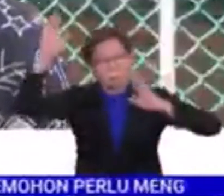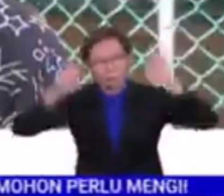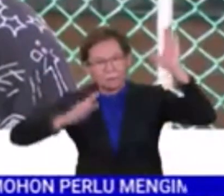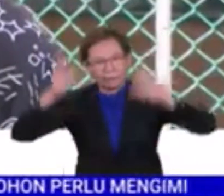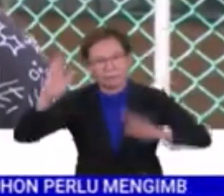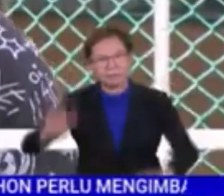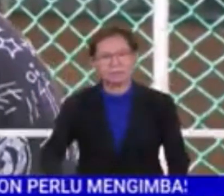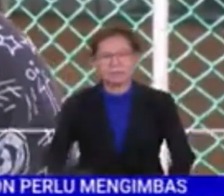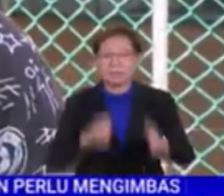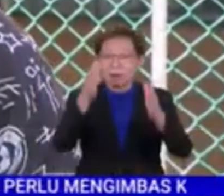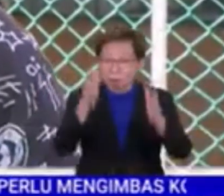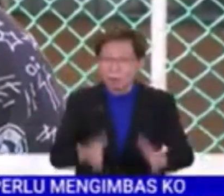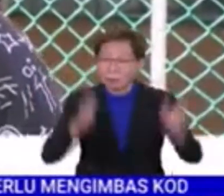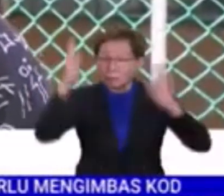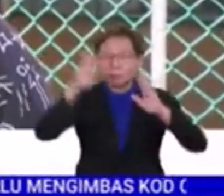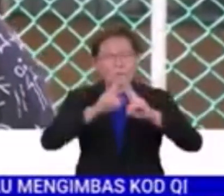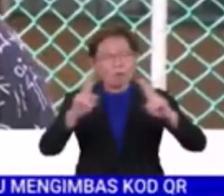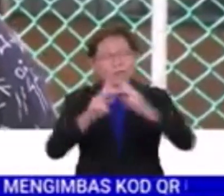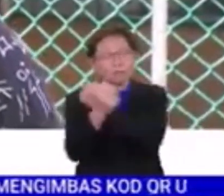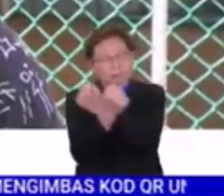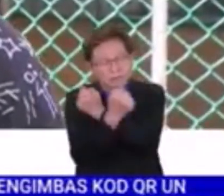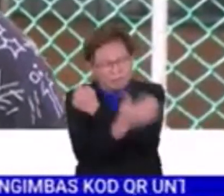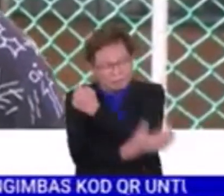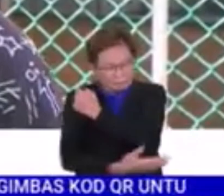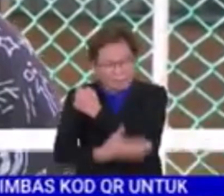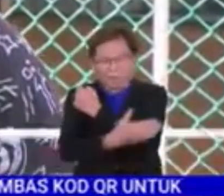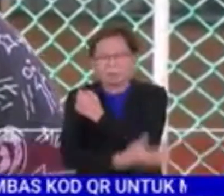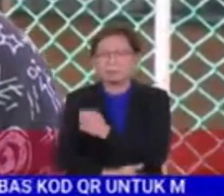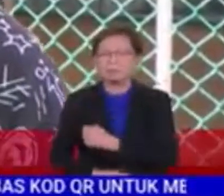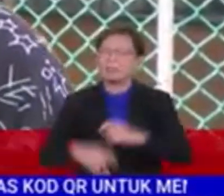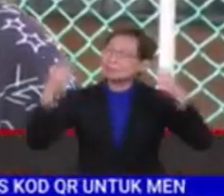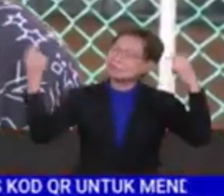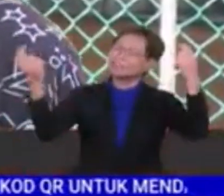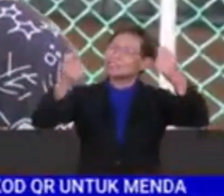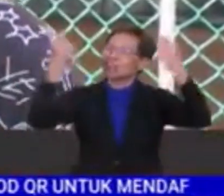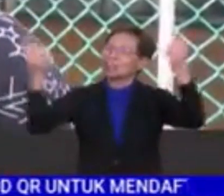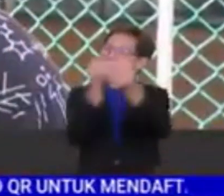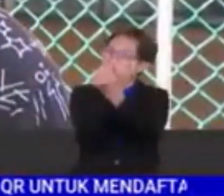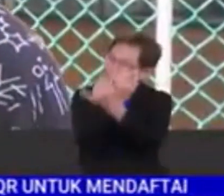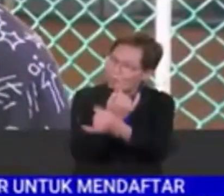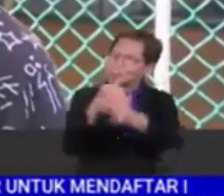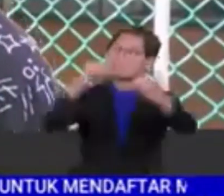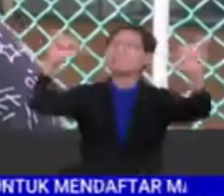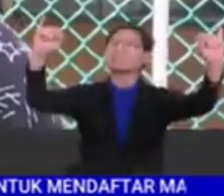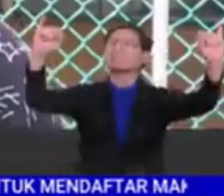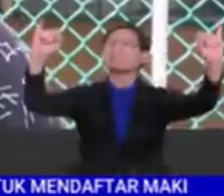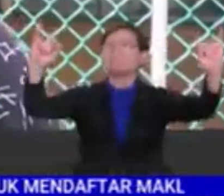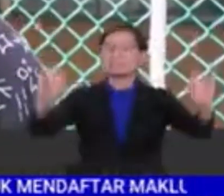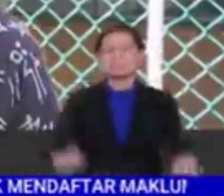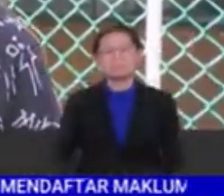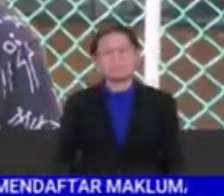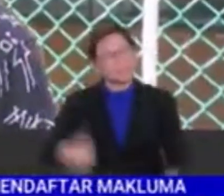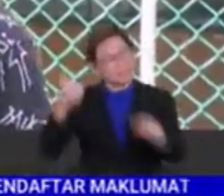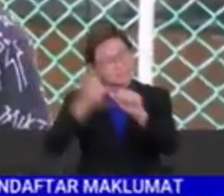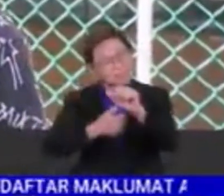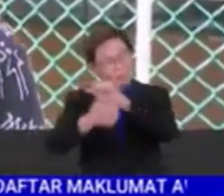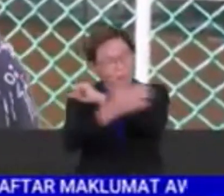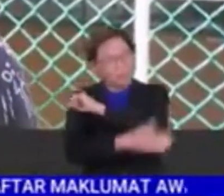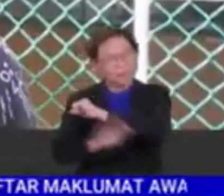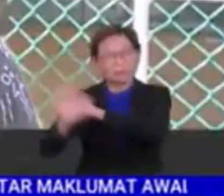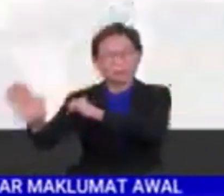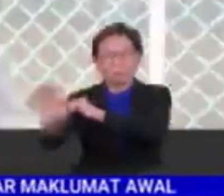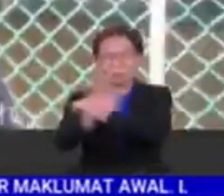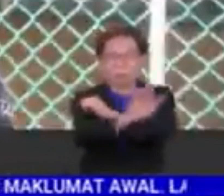Well, Malaysian people are very patriotic. So you still celebrate your independence. Well, that's good. Every country you should have